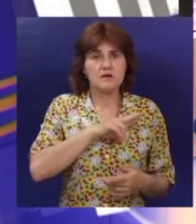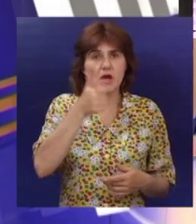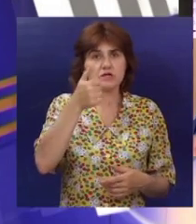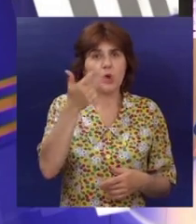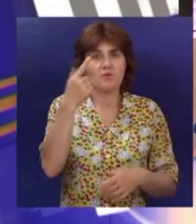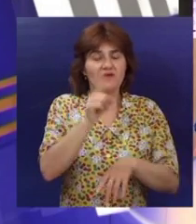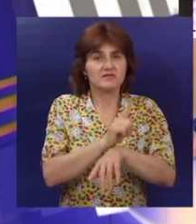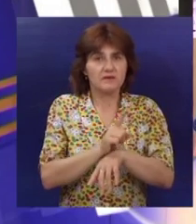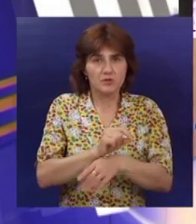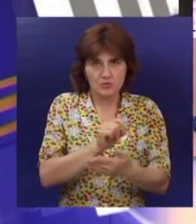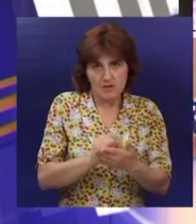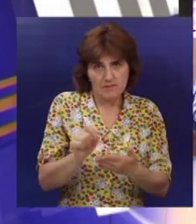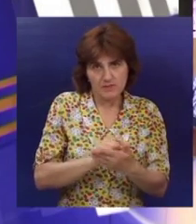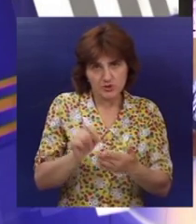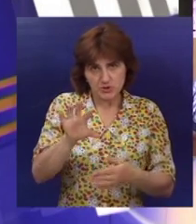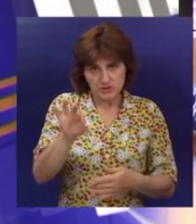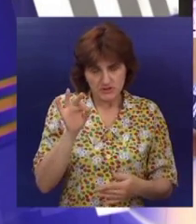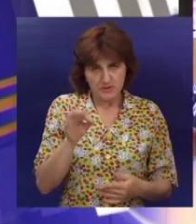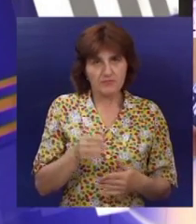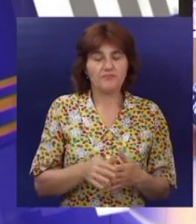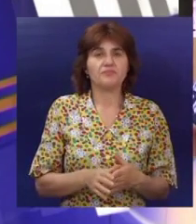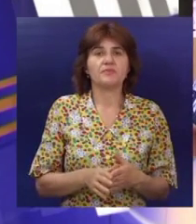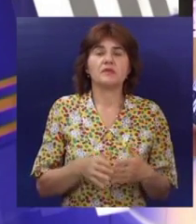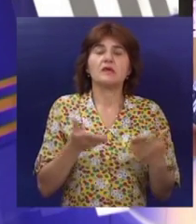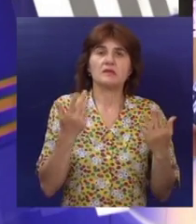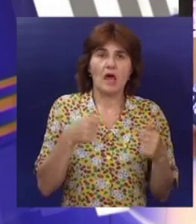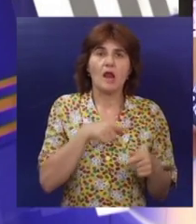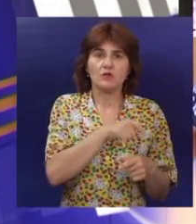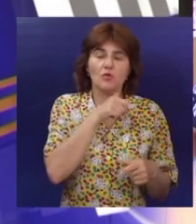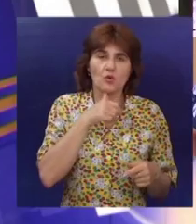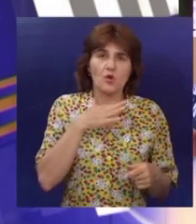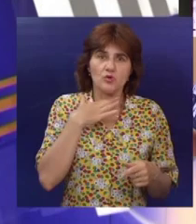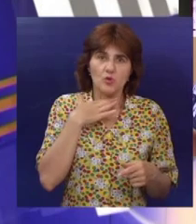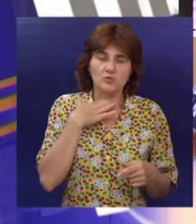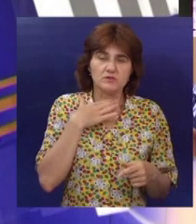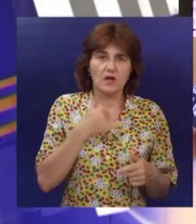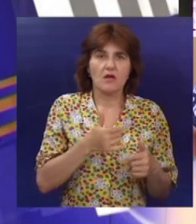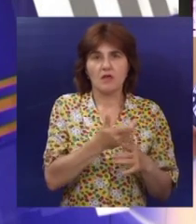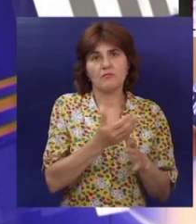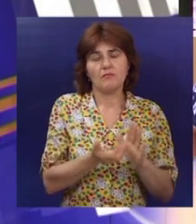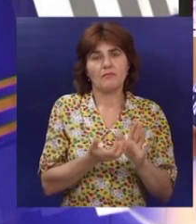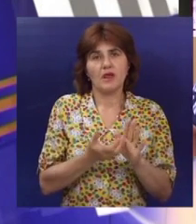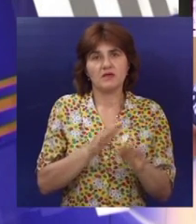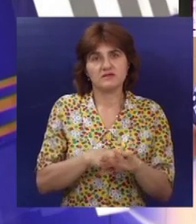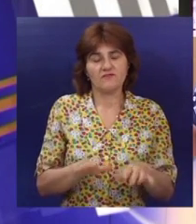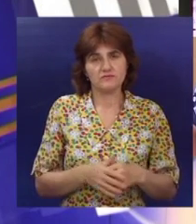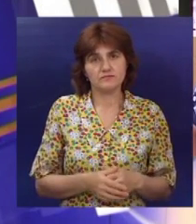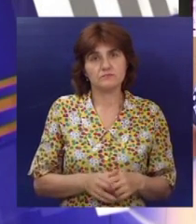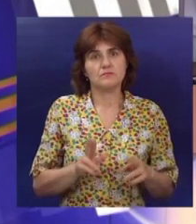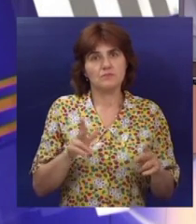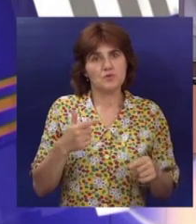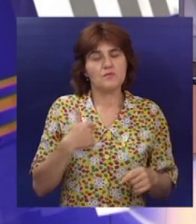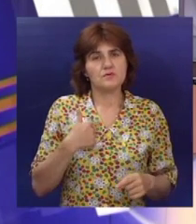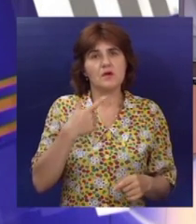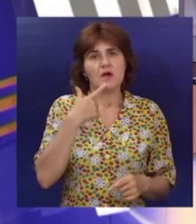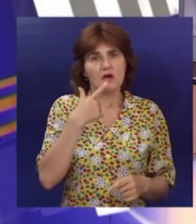120 minuta na raspolaganju kako bi završili prijemni ispit, recite mi da li im je to bilo dovoljno ili su čak ranije završavali prijem? Moram da vam